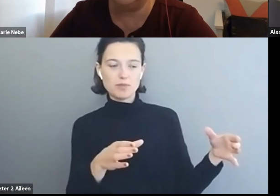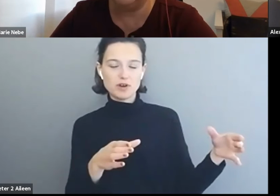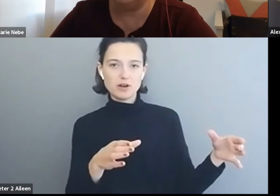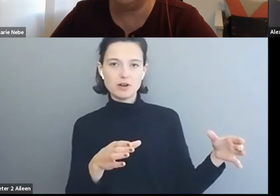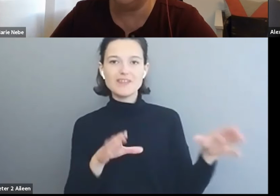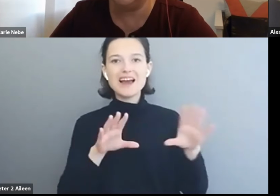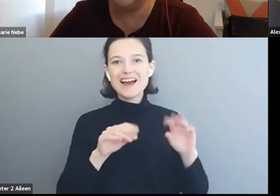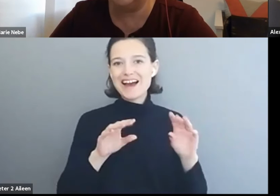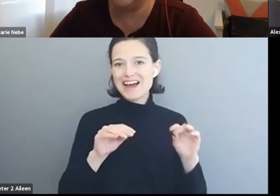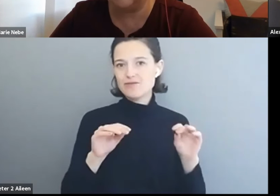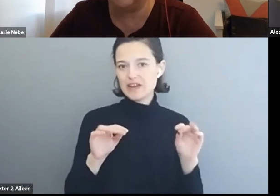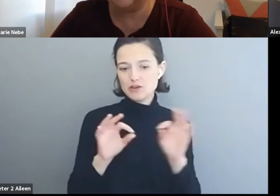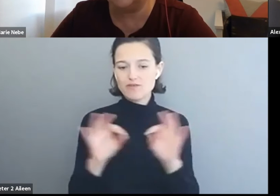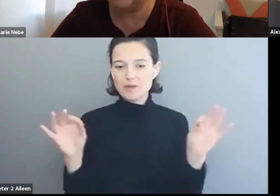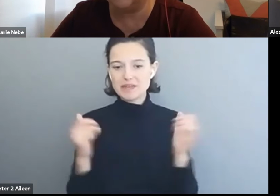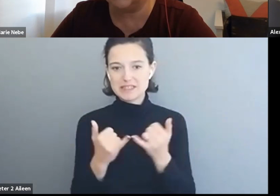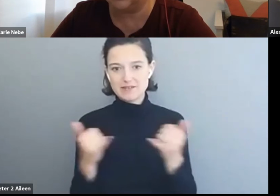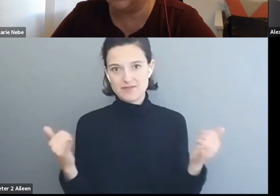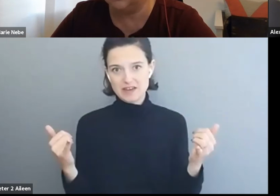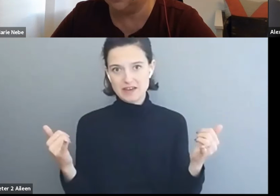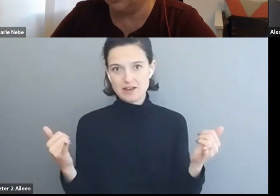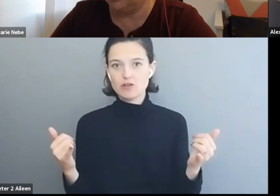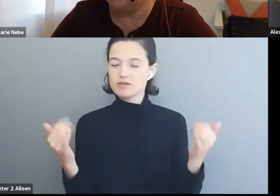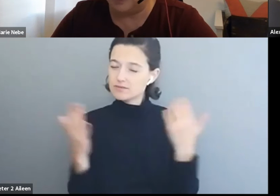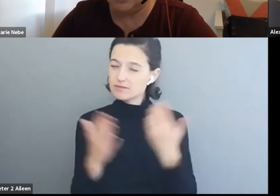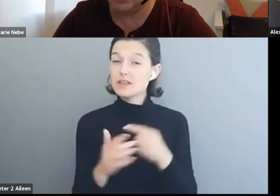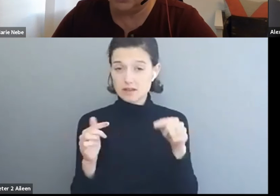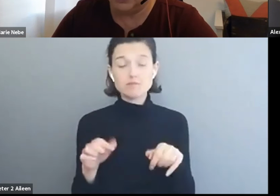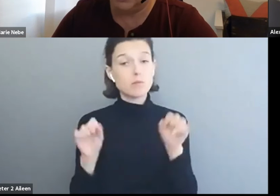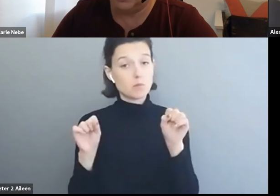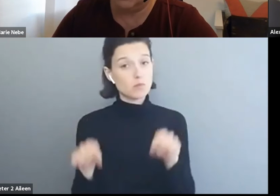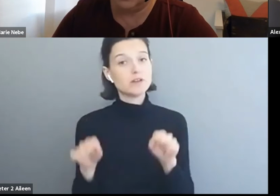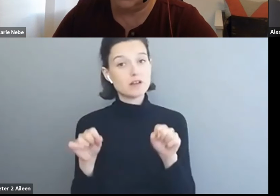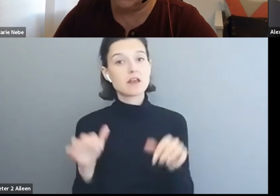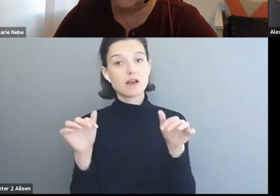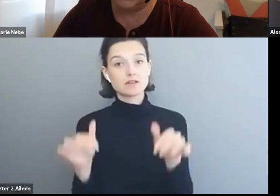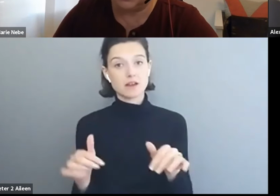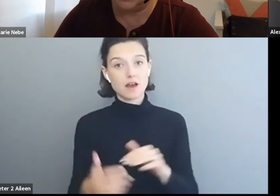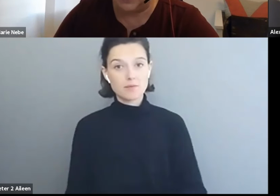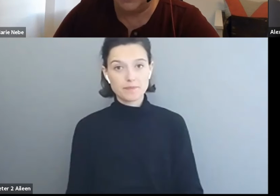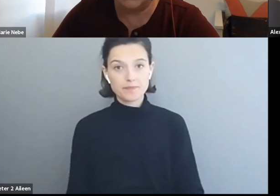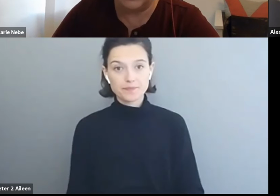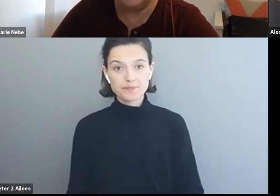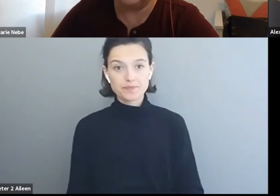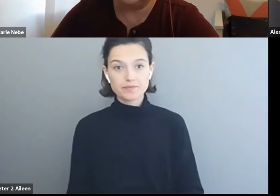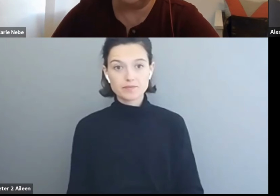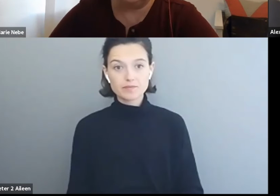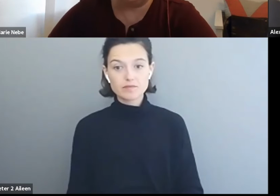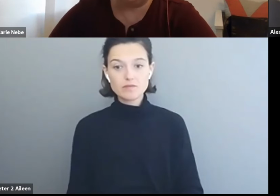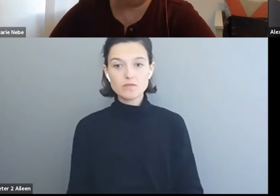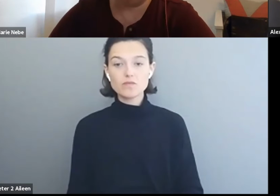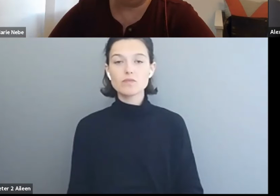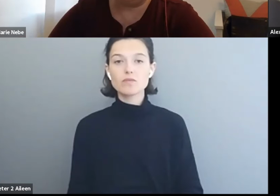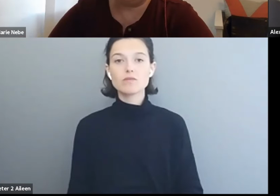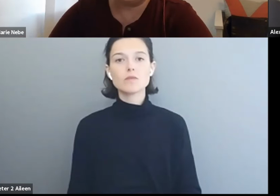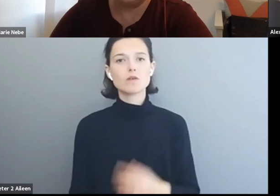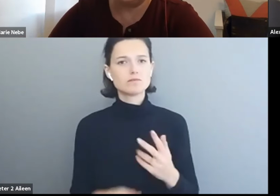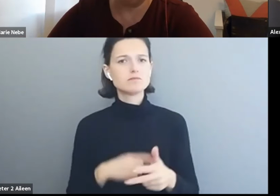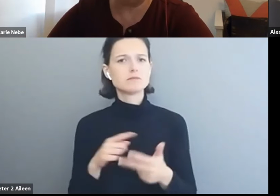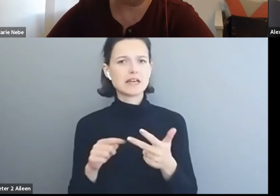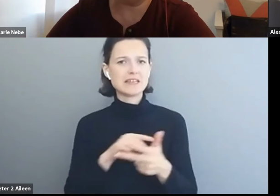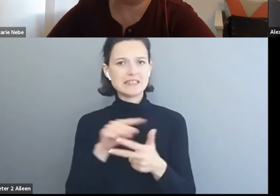Barrierefreiheit kommt, die birgt eben genau diese Potenziale. Und wir haben jetzt schon sozusagen drei genannt, ne, die Kunden, die wir